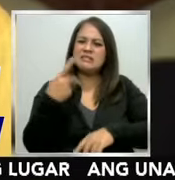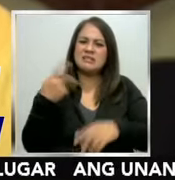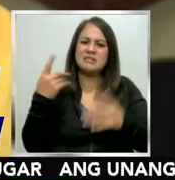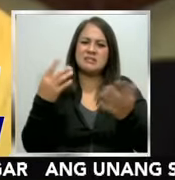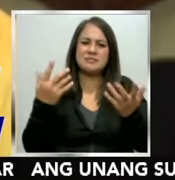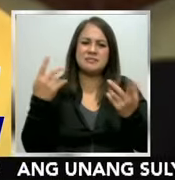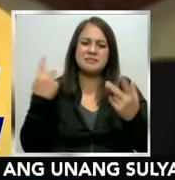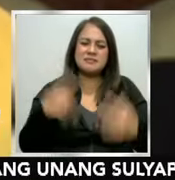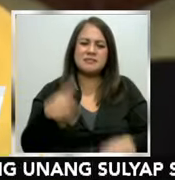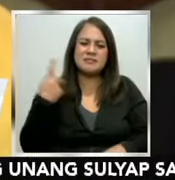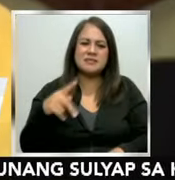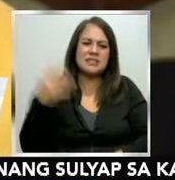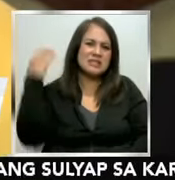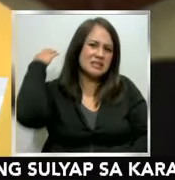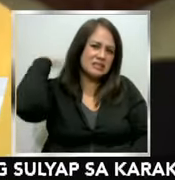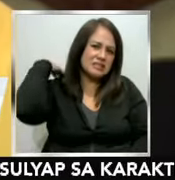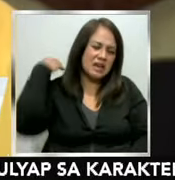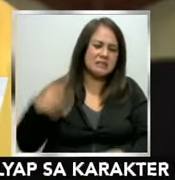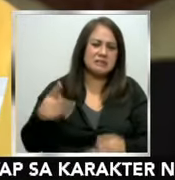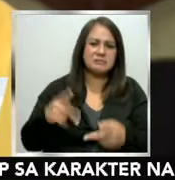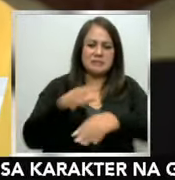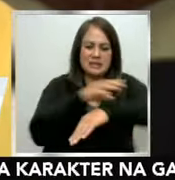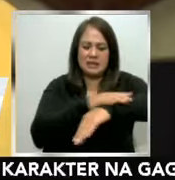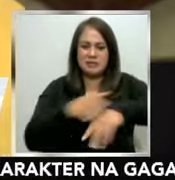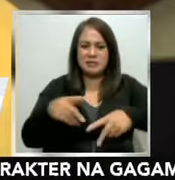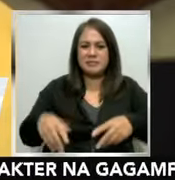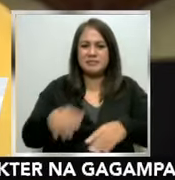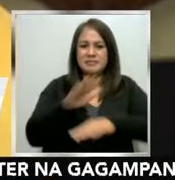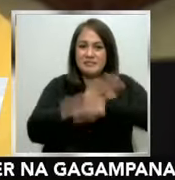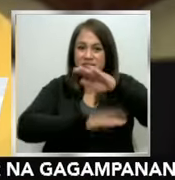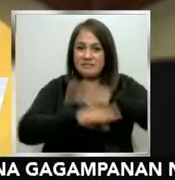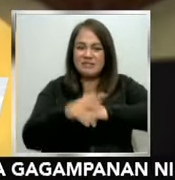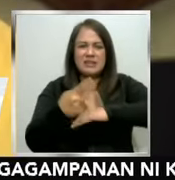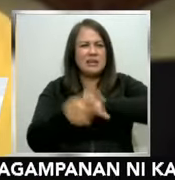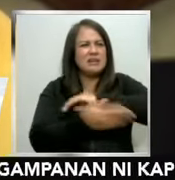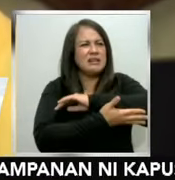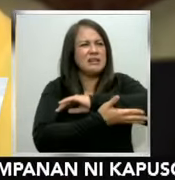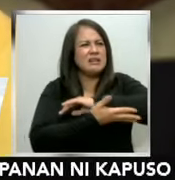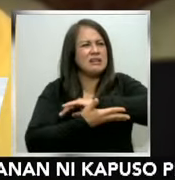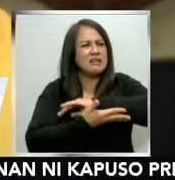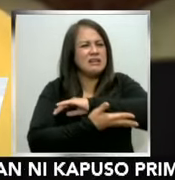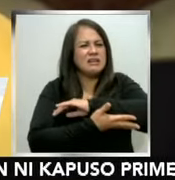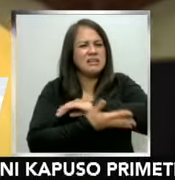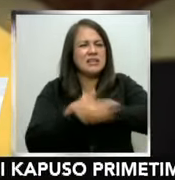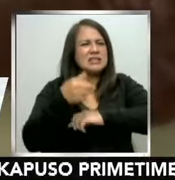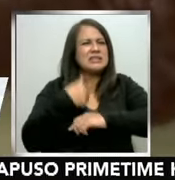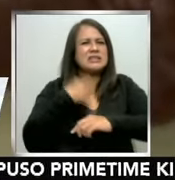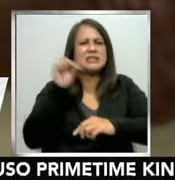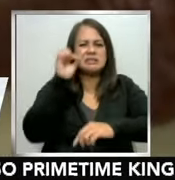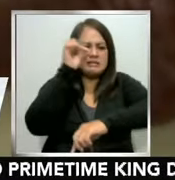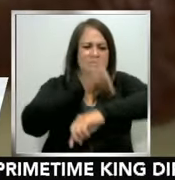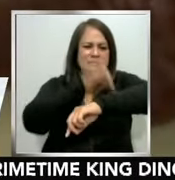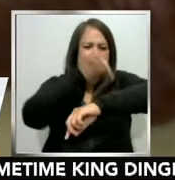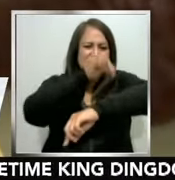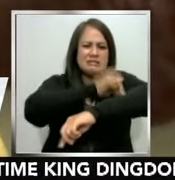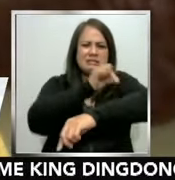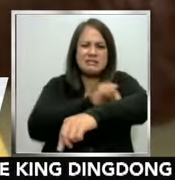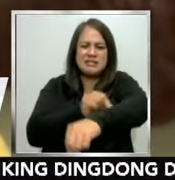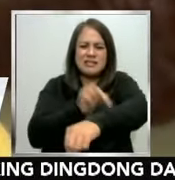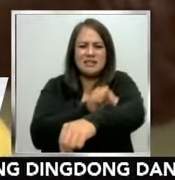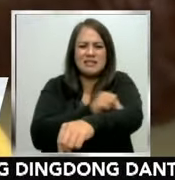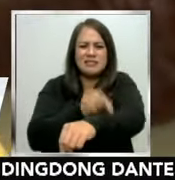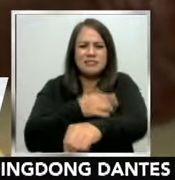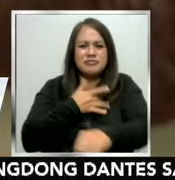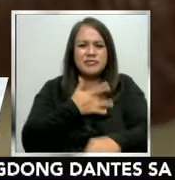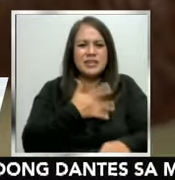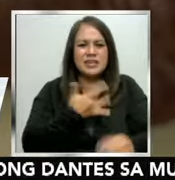on the back of my leg. It was like many needles, pins and needles stabbing it. It was painful